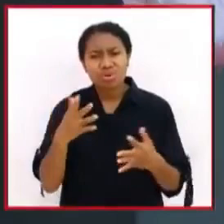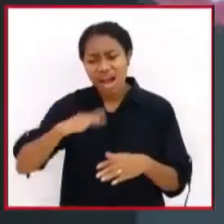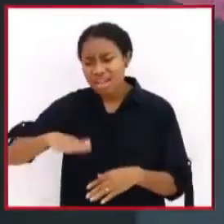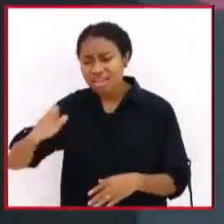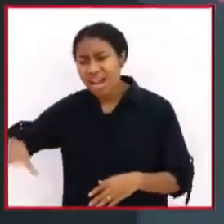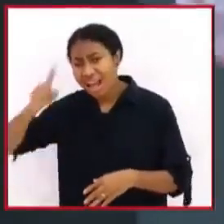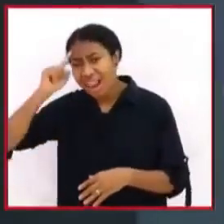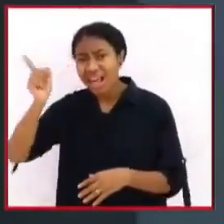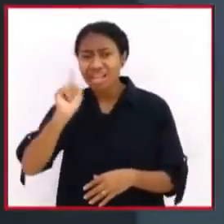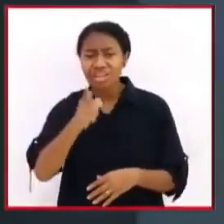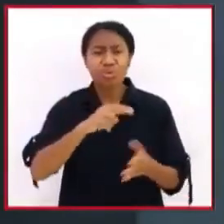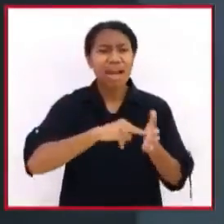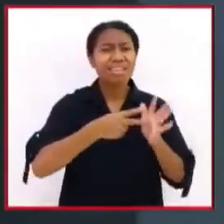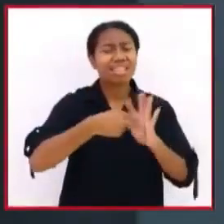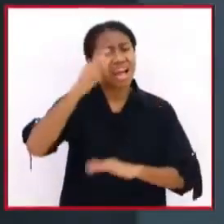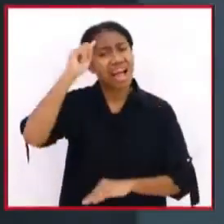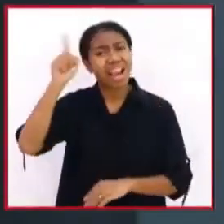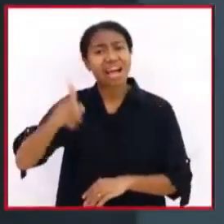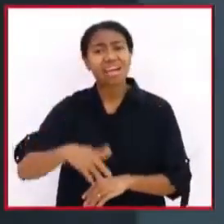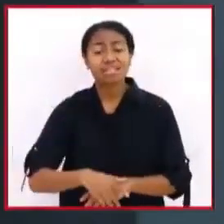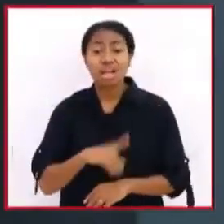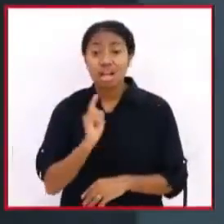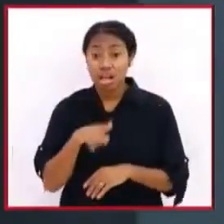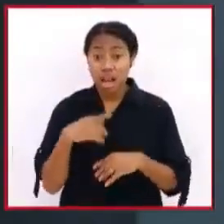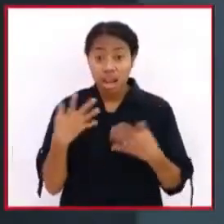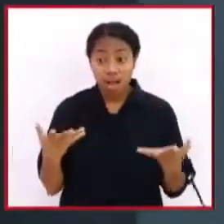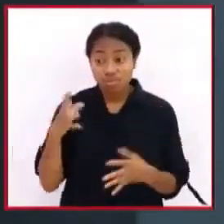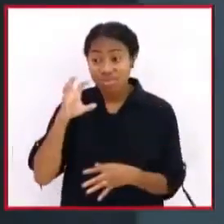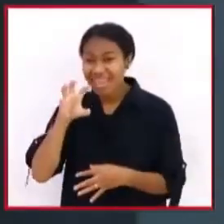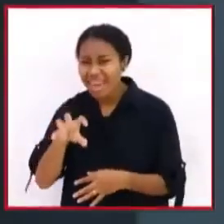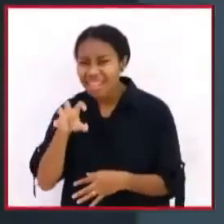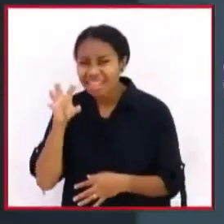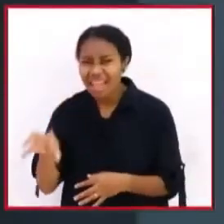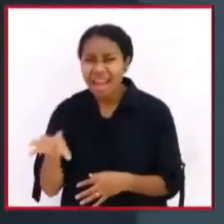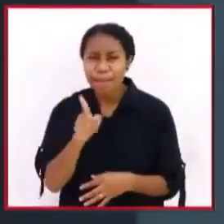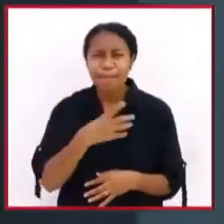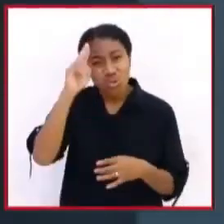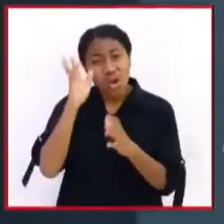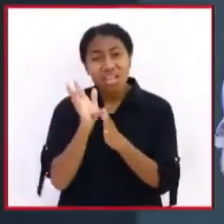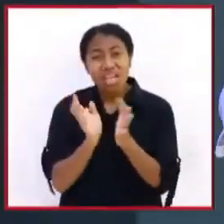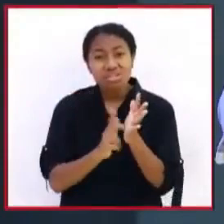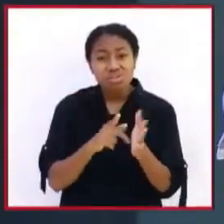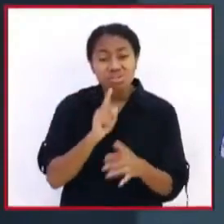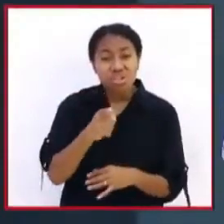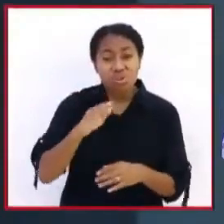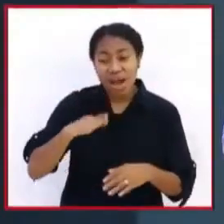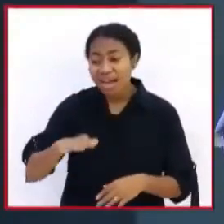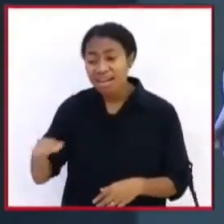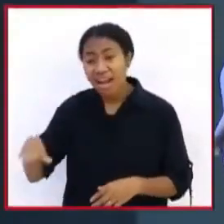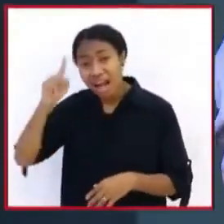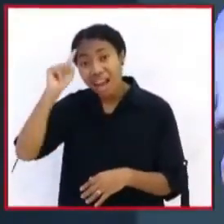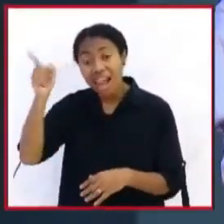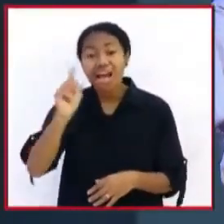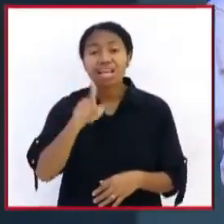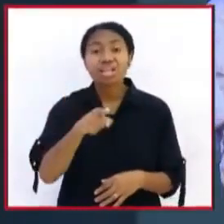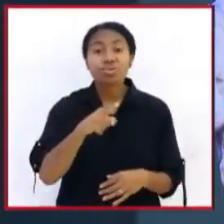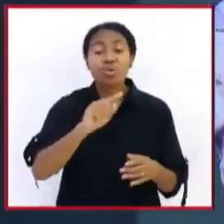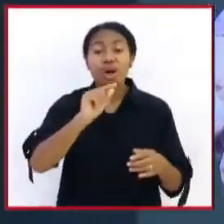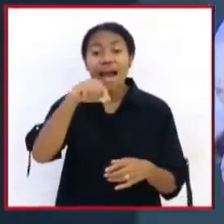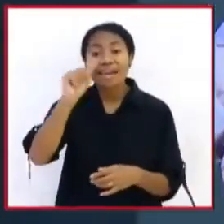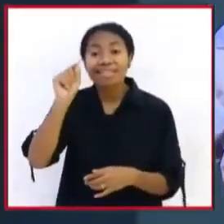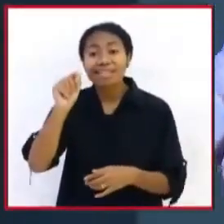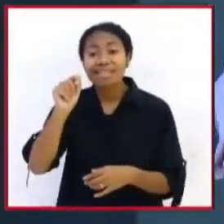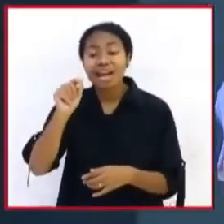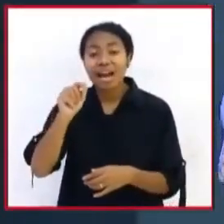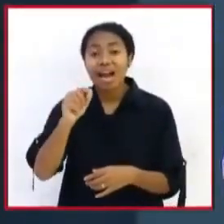dan jikalau setan percaya Yesus itu anak Allah itu berarti bahwa y setan